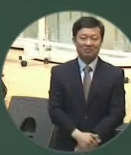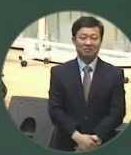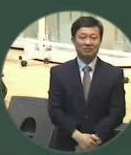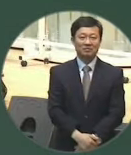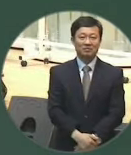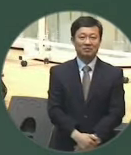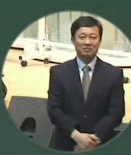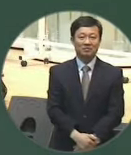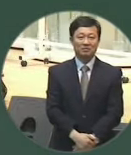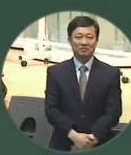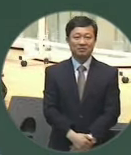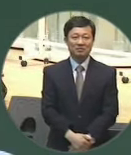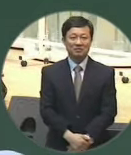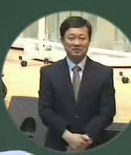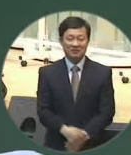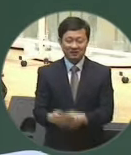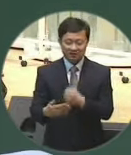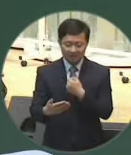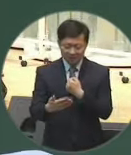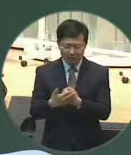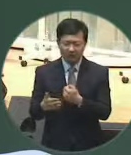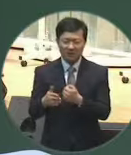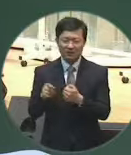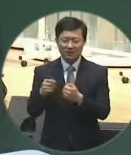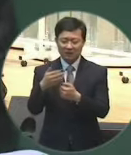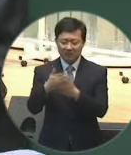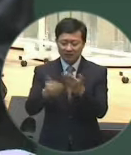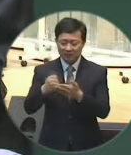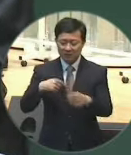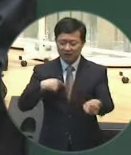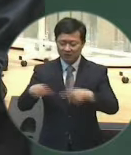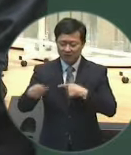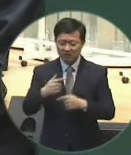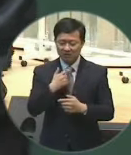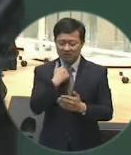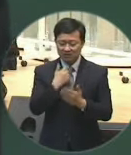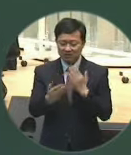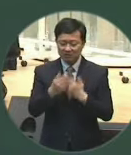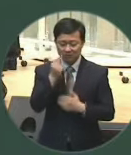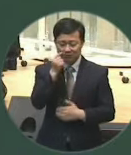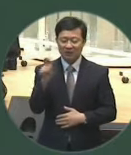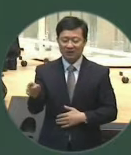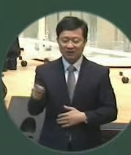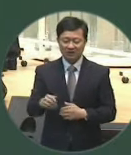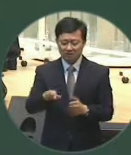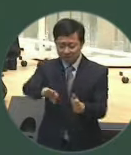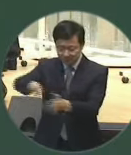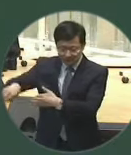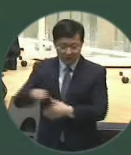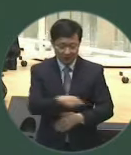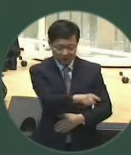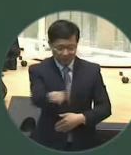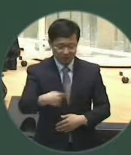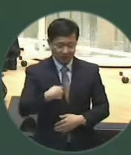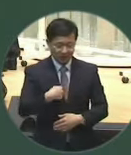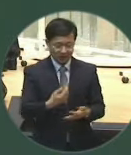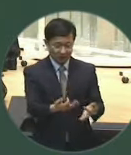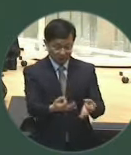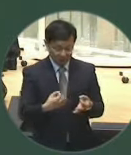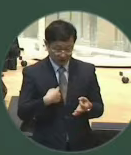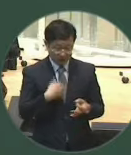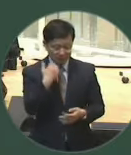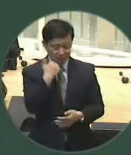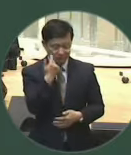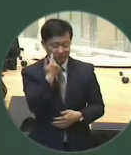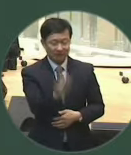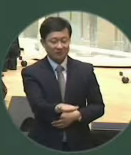of the prophets. 그래서 역사가 안 일어나는 거예요. Or John the Baptist, and that's why works are not happening. 너희는 나를 누구라냐? Then who do you say